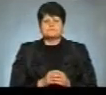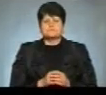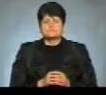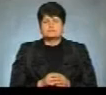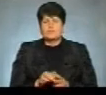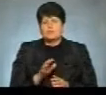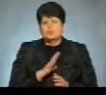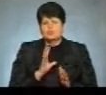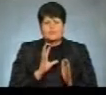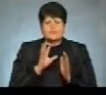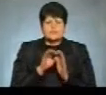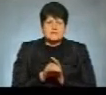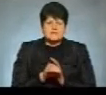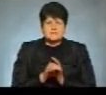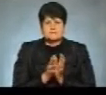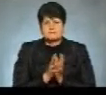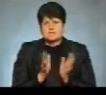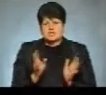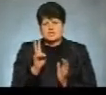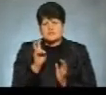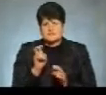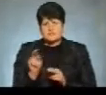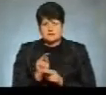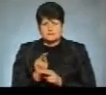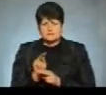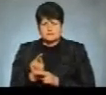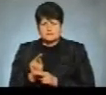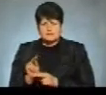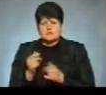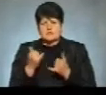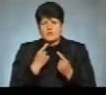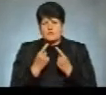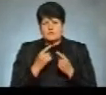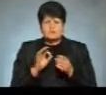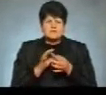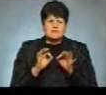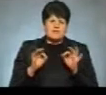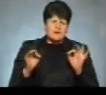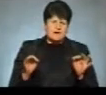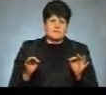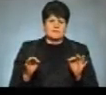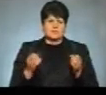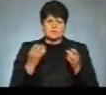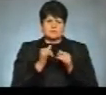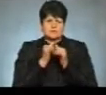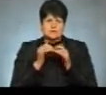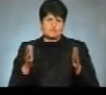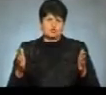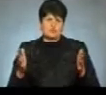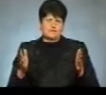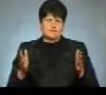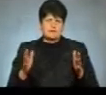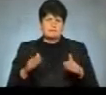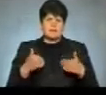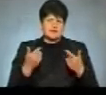Було внесено більше 200 поправок. І зараз говорити про якісь деталі просто неможливо, і, ну, і